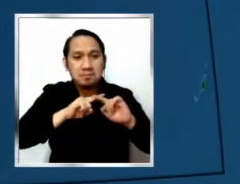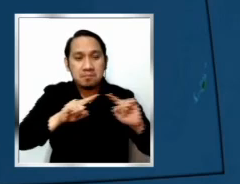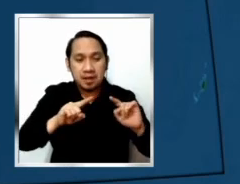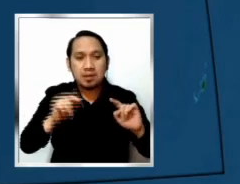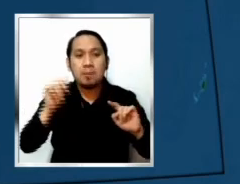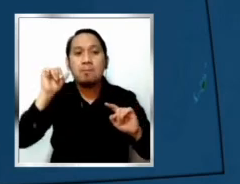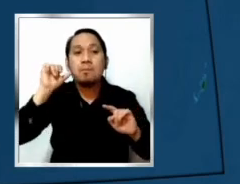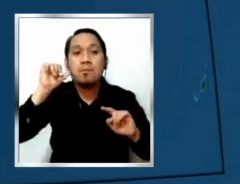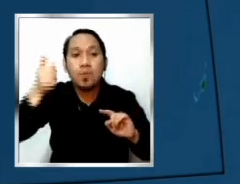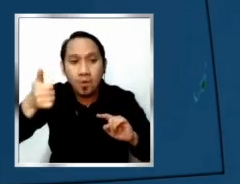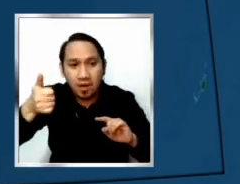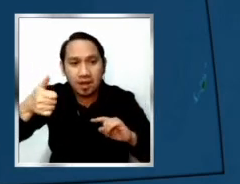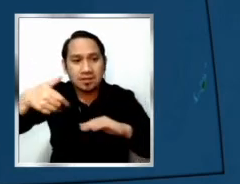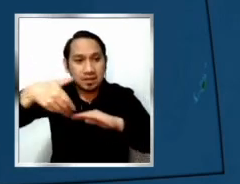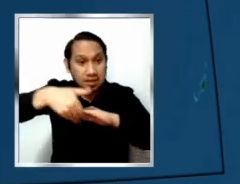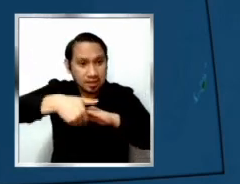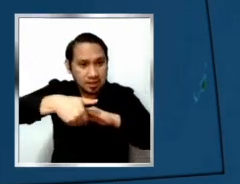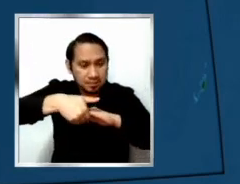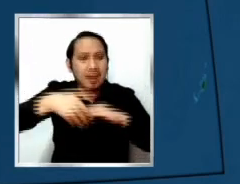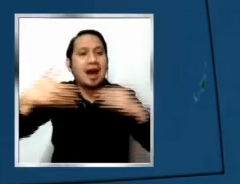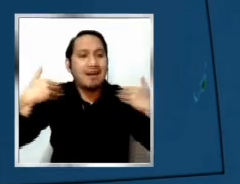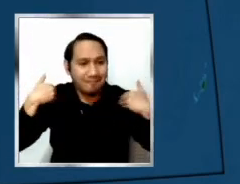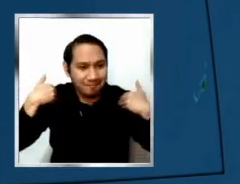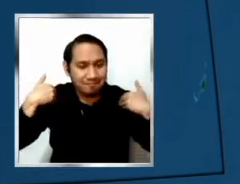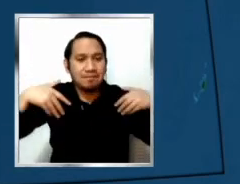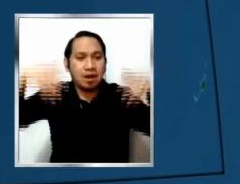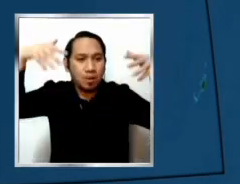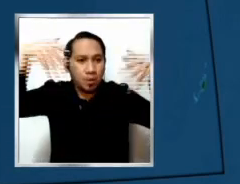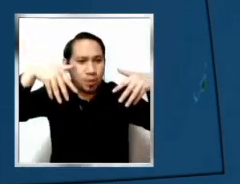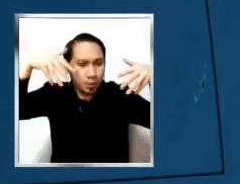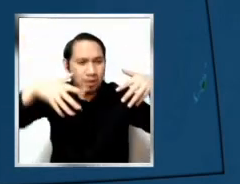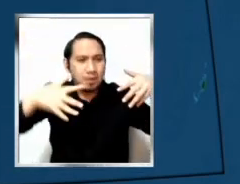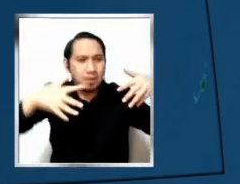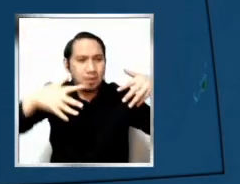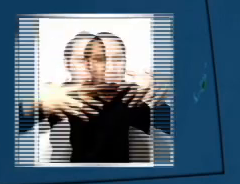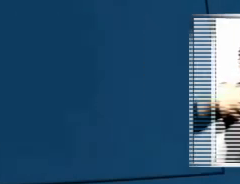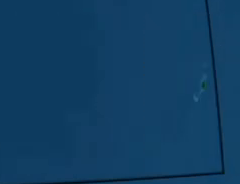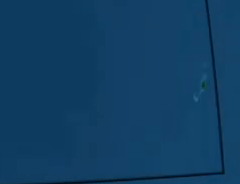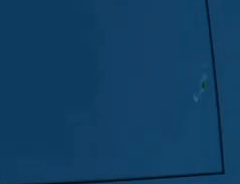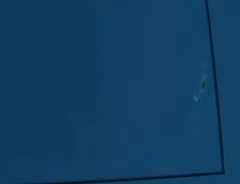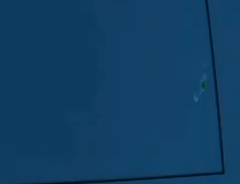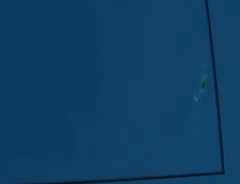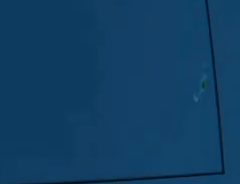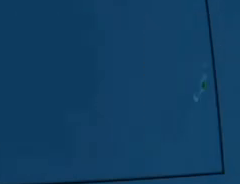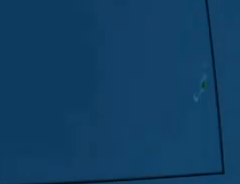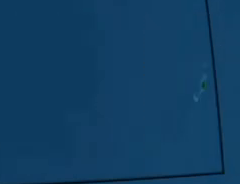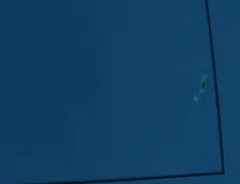magpapaulan na ito at nararamdaman ng hangin ito sa ilang bahagi ng bansa.